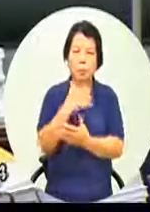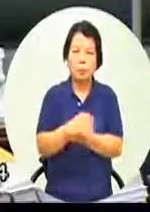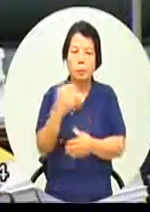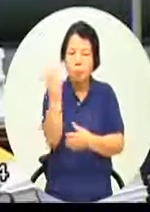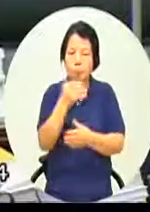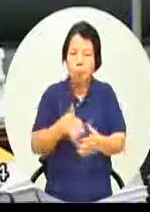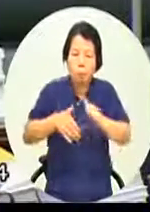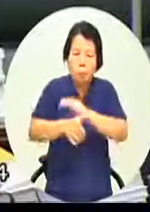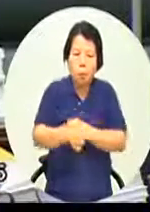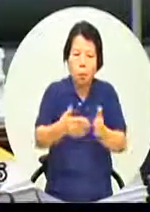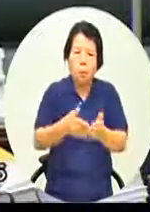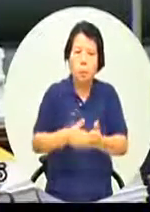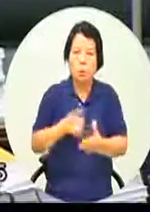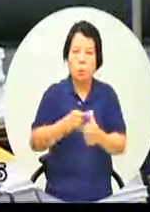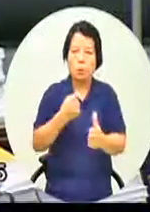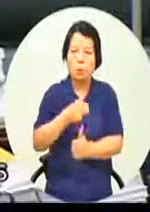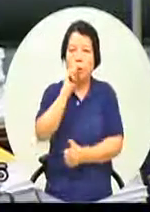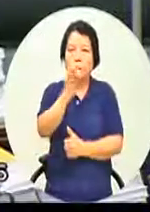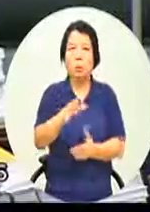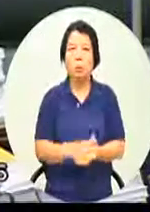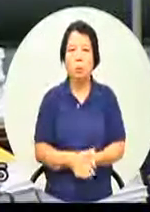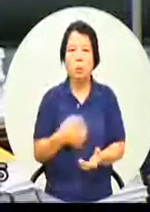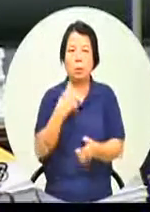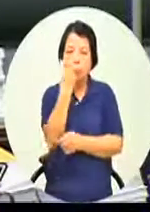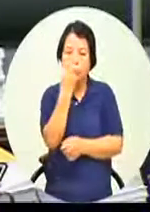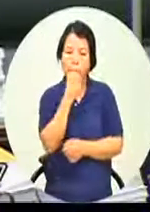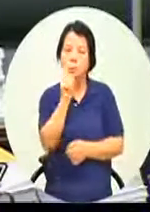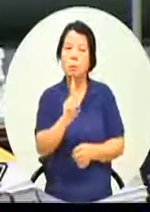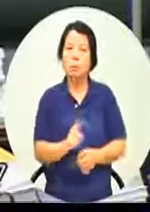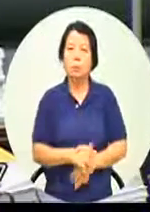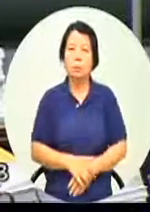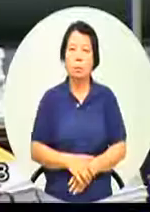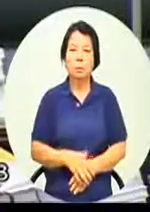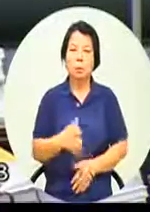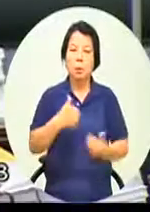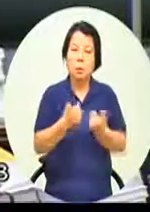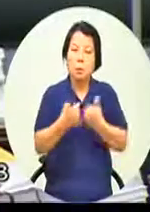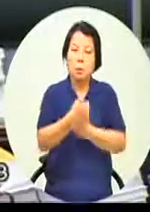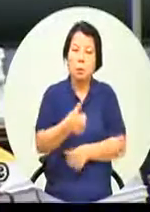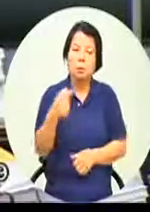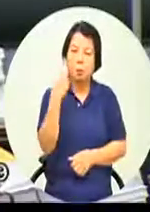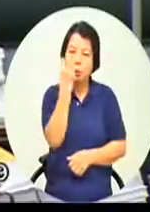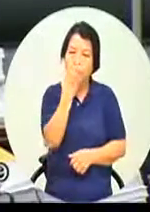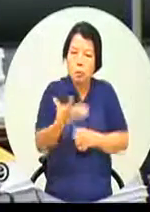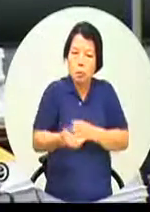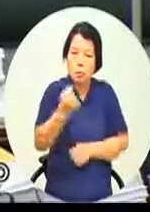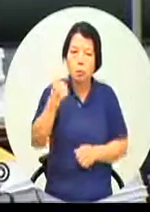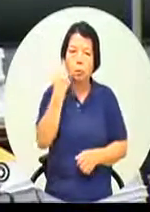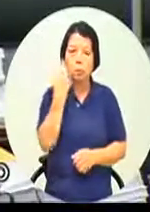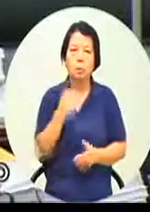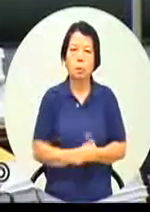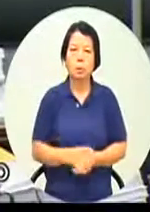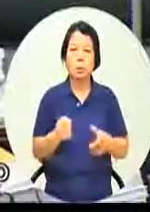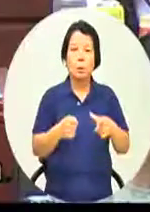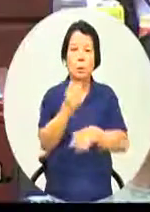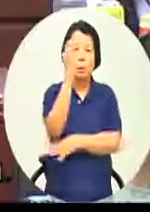跟你通报一样啊。那我们监督个什么？把我们议员的监督权当作什么？ 公家的收容